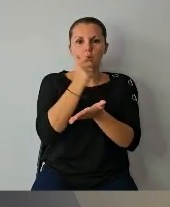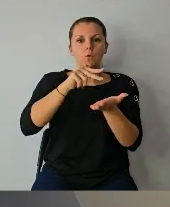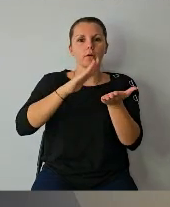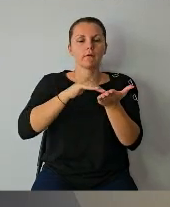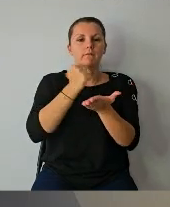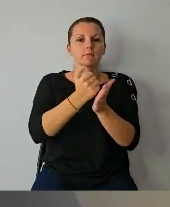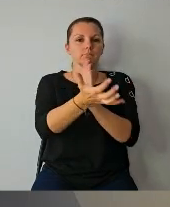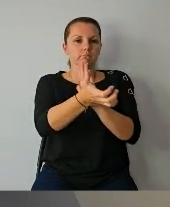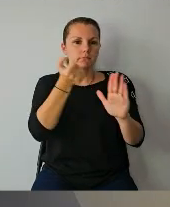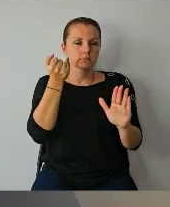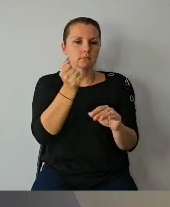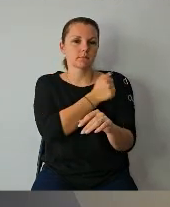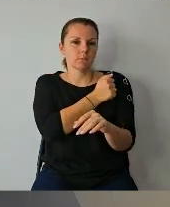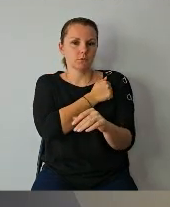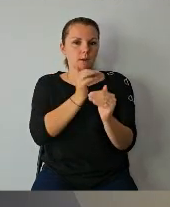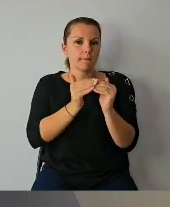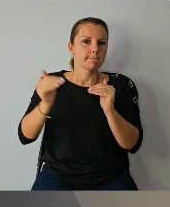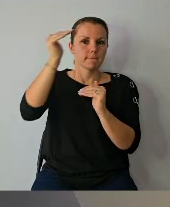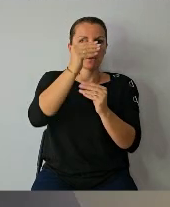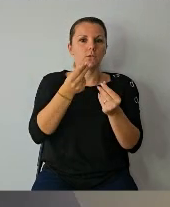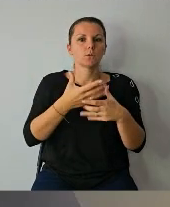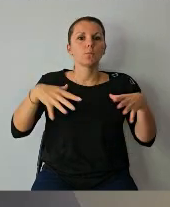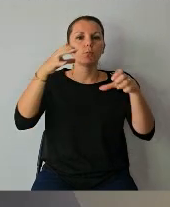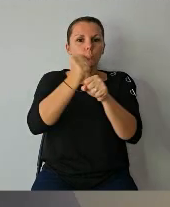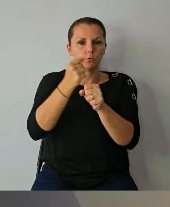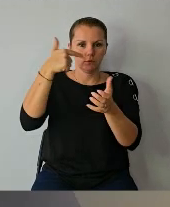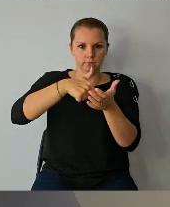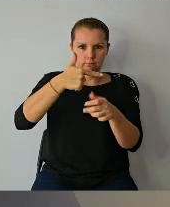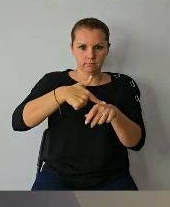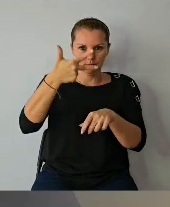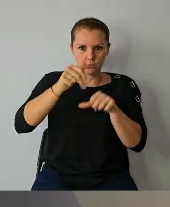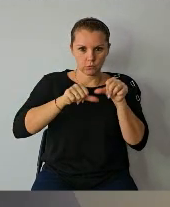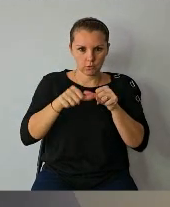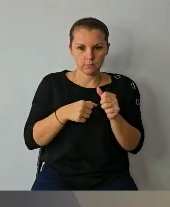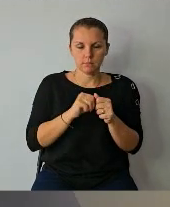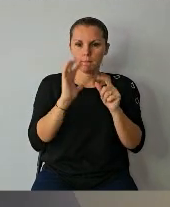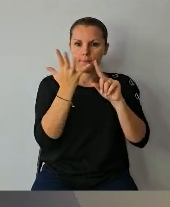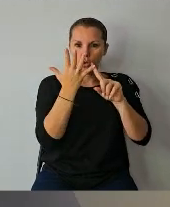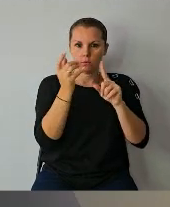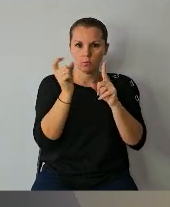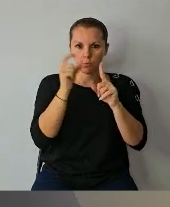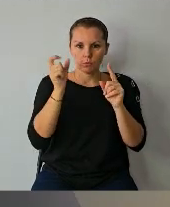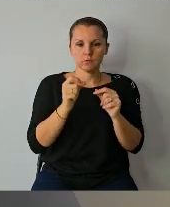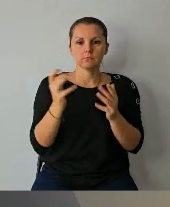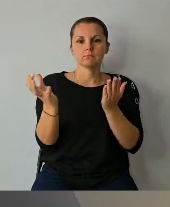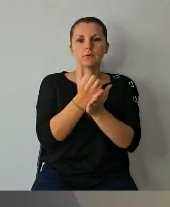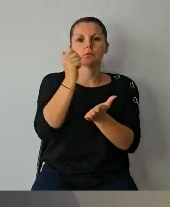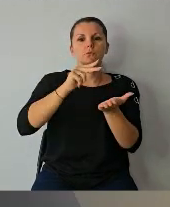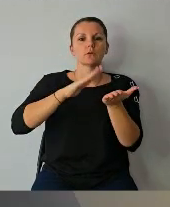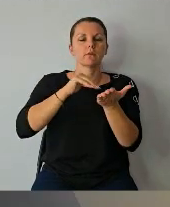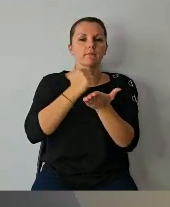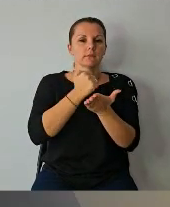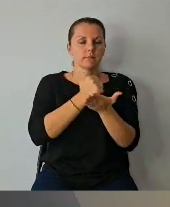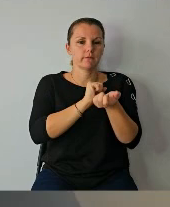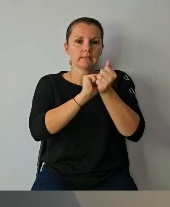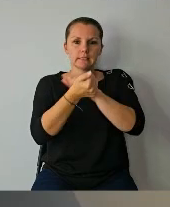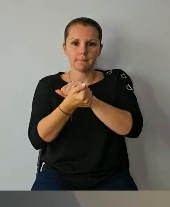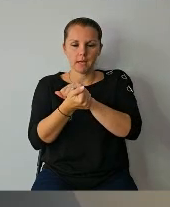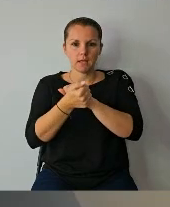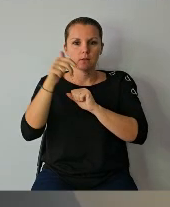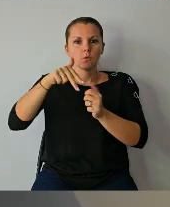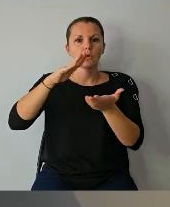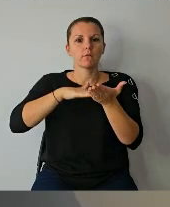zaciągnięcia zobowiązania ponad budżet 2023 roku. Punkt piąty, podjęcie uchwały w sprawie zmiany uchwały